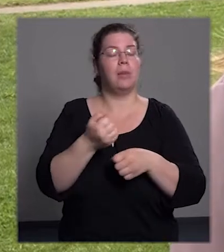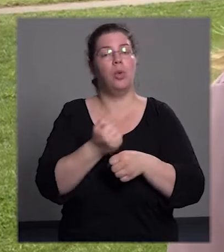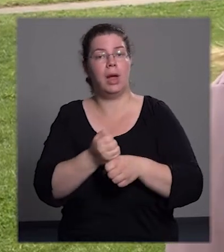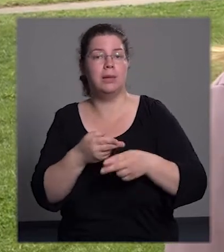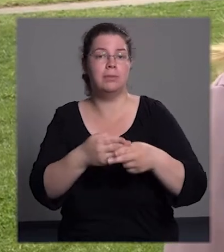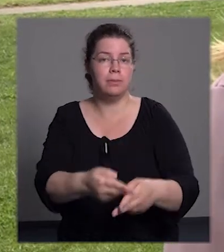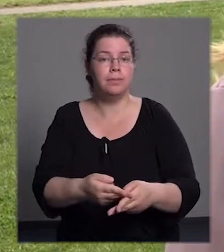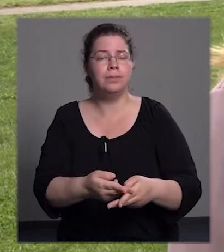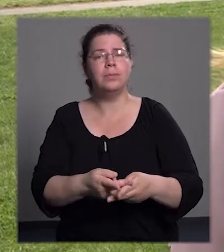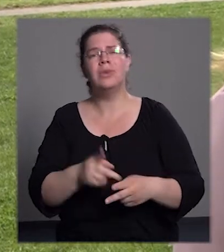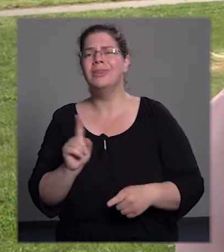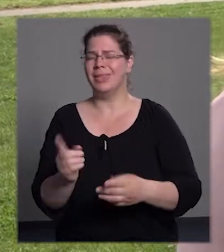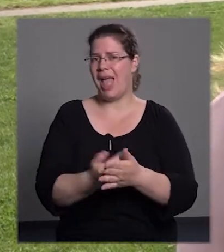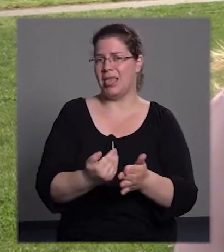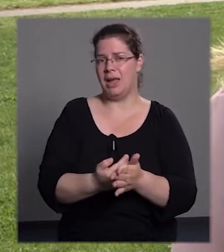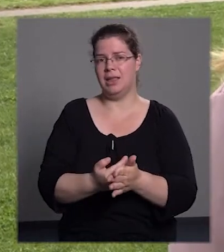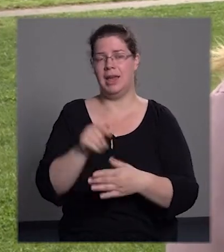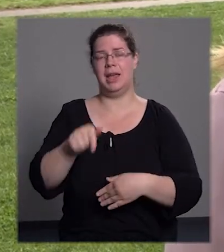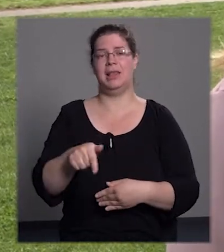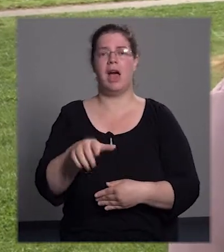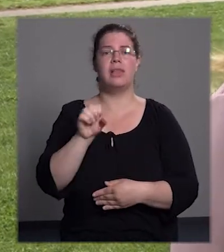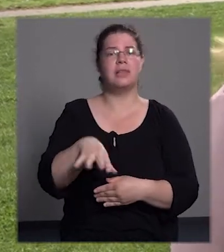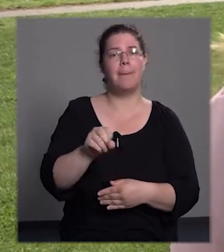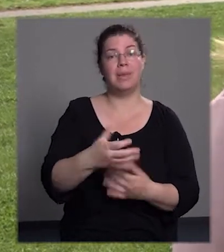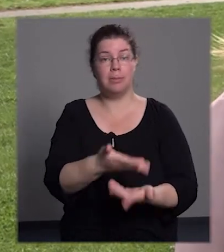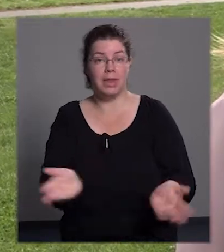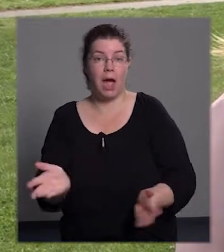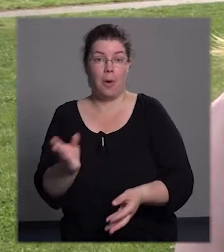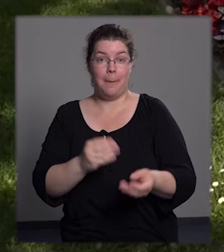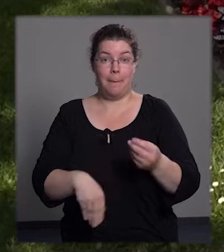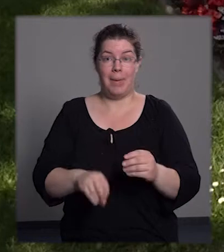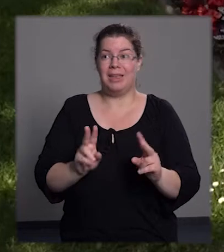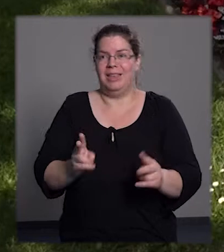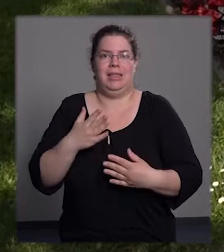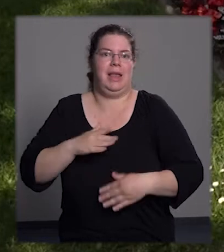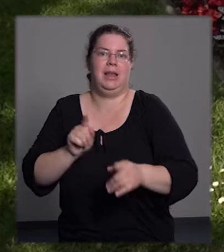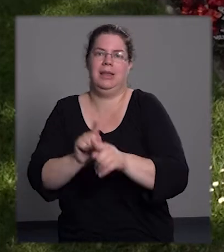hogy ne legyen ez a szemét mindenhol, mert ki szeret ebben élni.